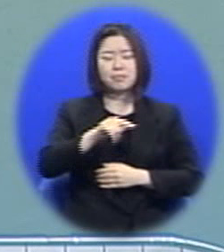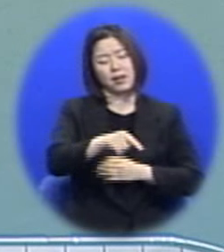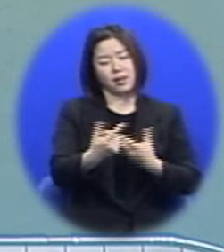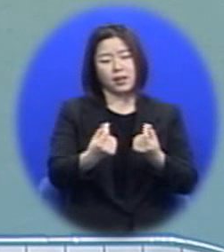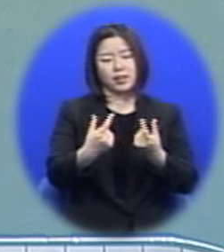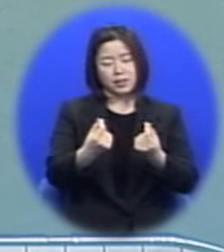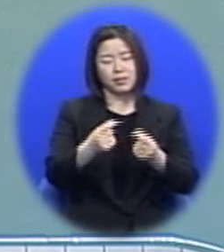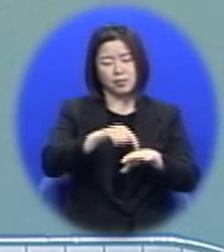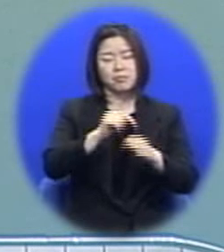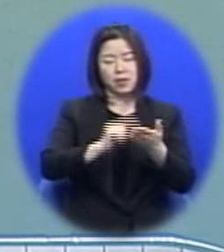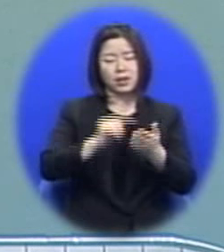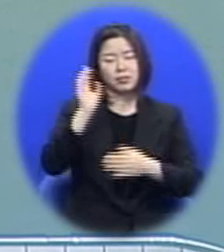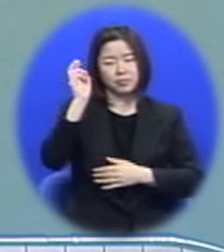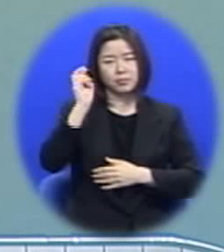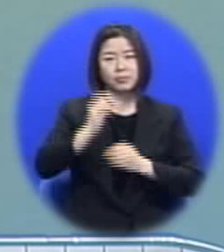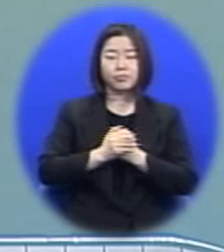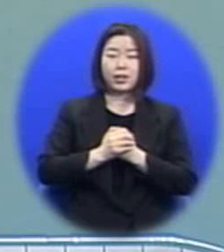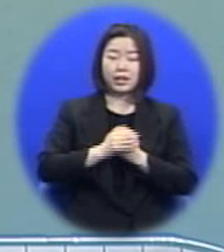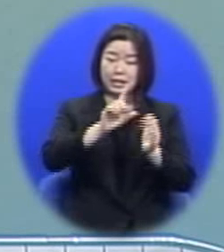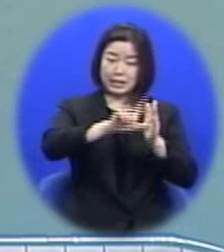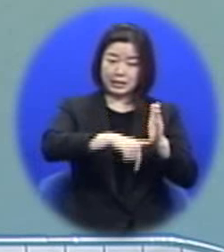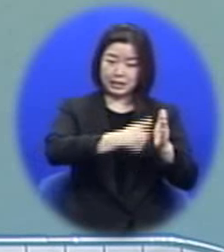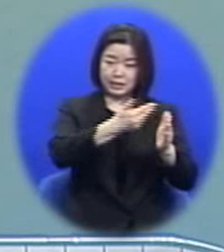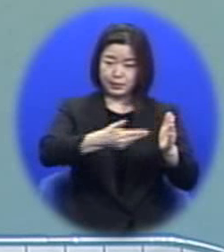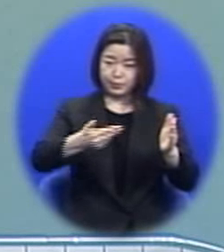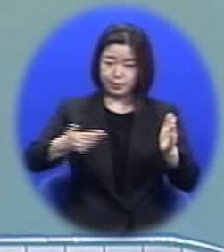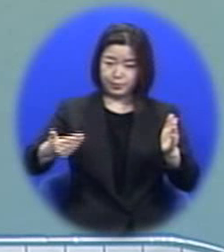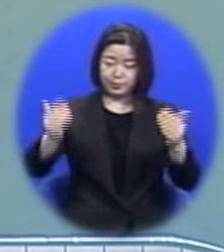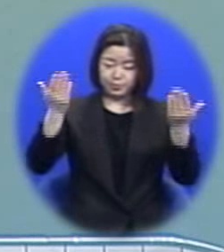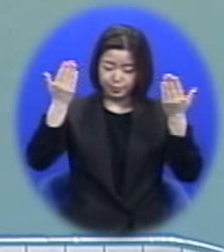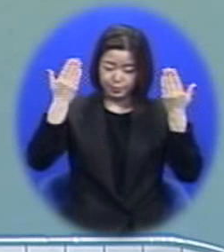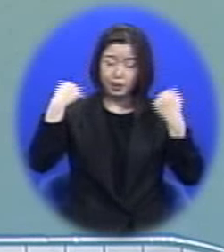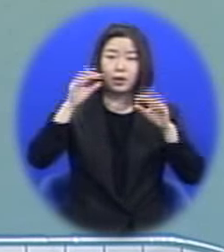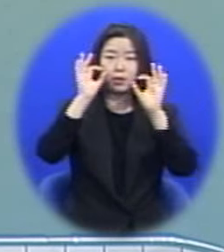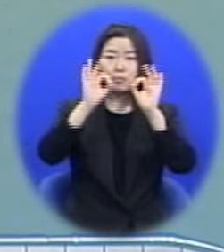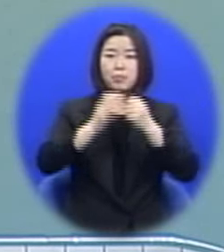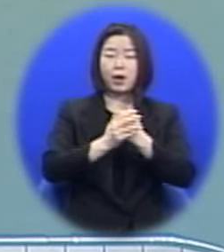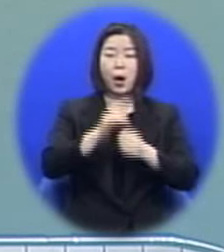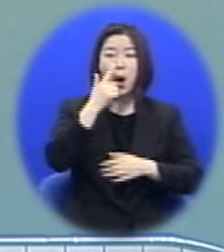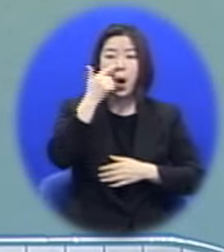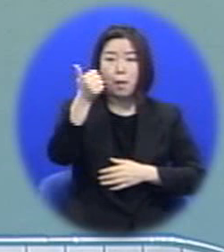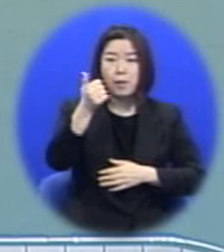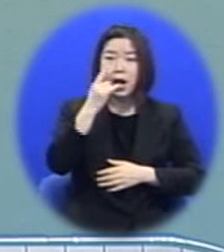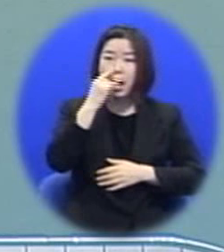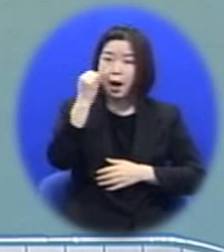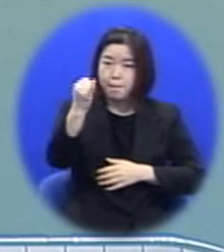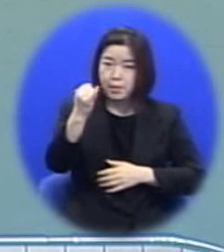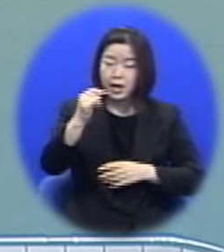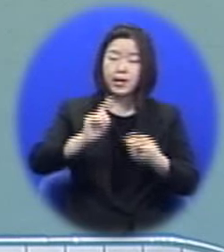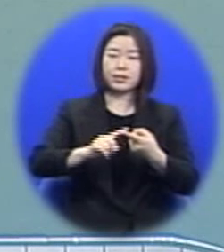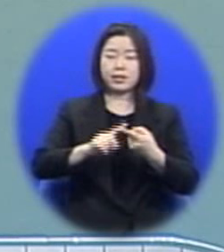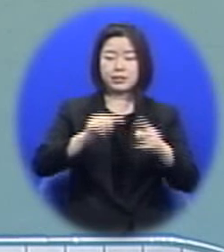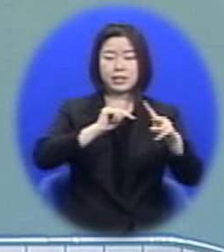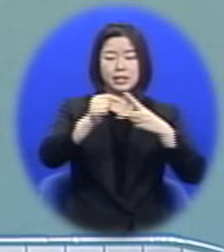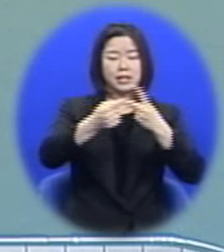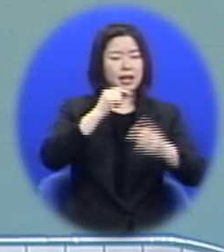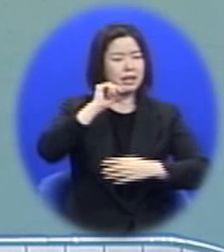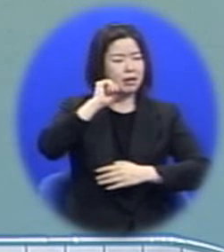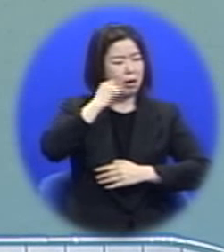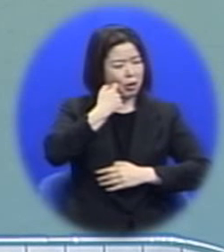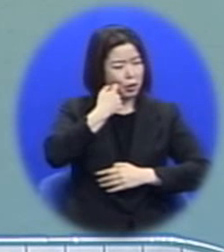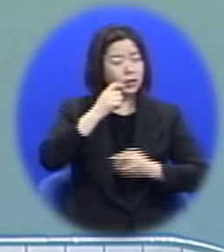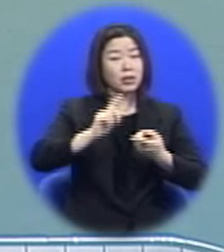마음이었구나. 지나고 나면 어머님에 대해서, 아버님에 대해서, 이해할 수 없었던 행동에